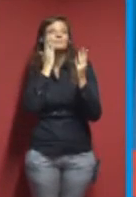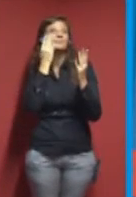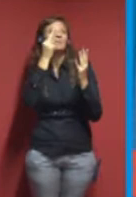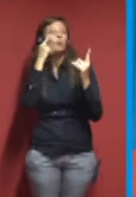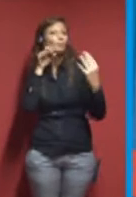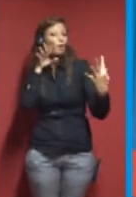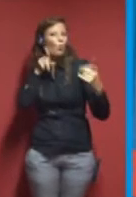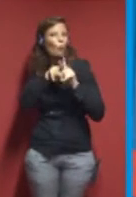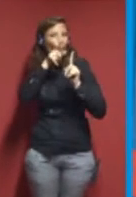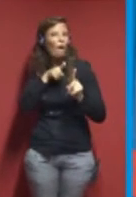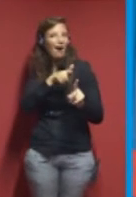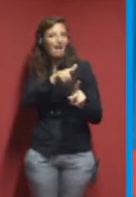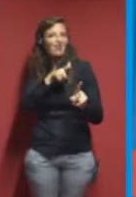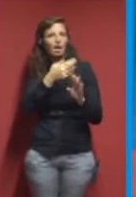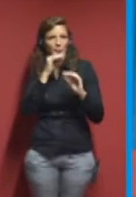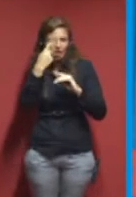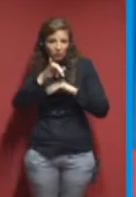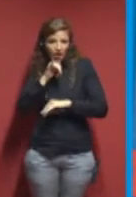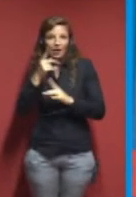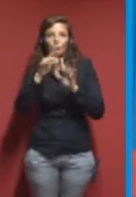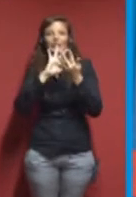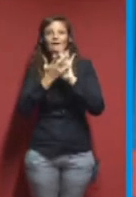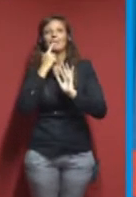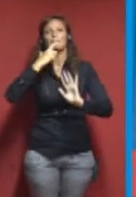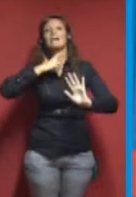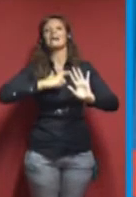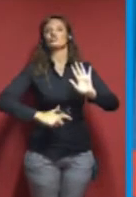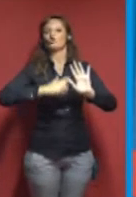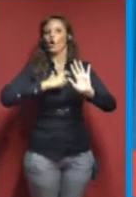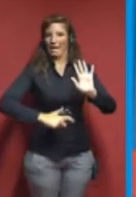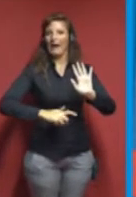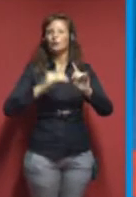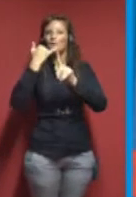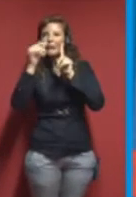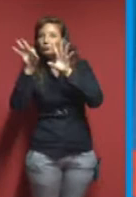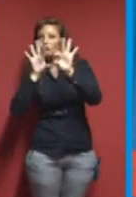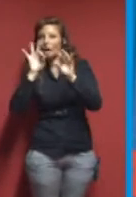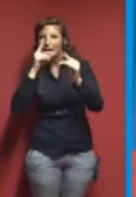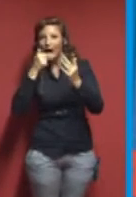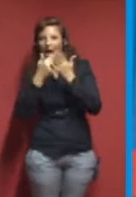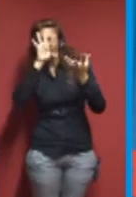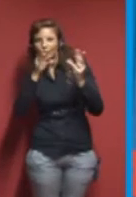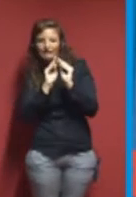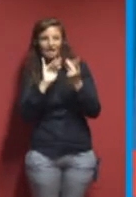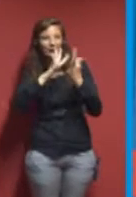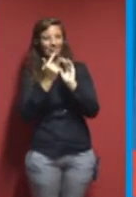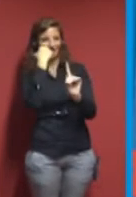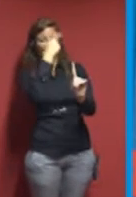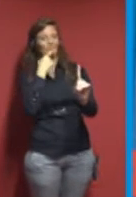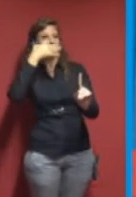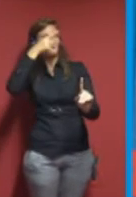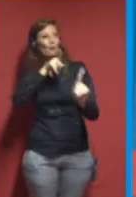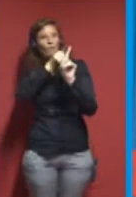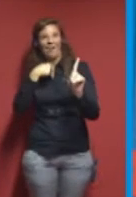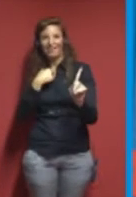questo è un modo molto costoso per fare la personalizzazione cosa abbiamo fatto noi invece abbiamo messo il il